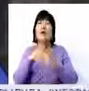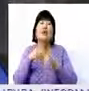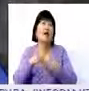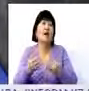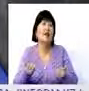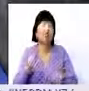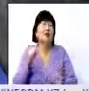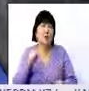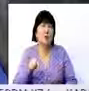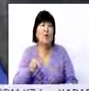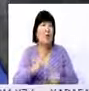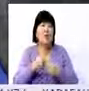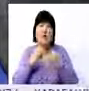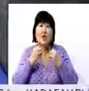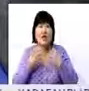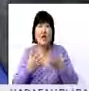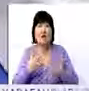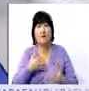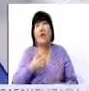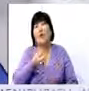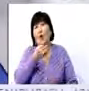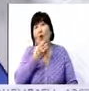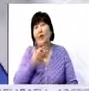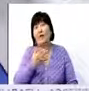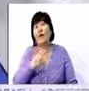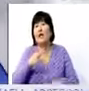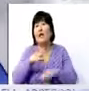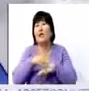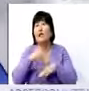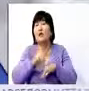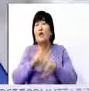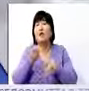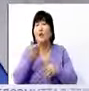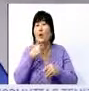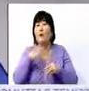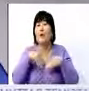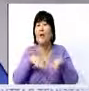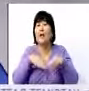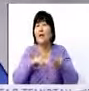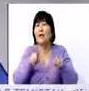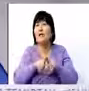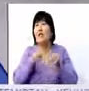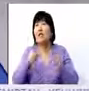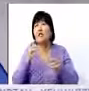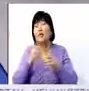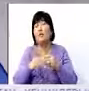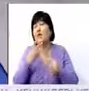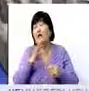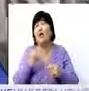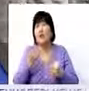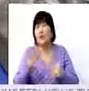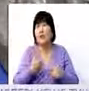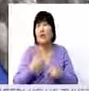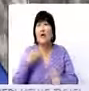осы жерден. Өте жақсы, өзімен айт. Шылтыр жүнді ұқыпты тігілген түрлі тондар ешкімді бейжай қалдырмайды. Биыл